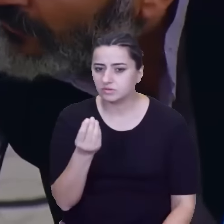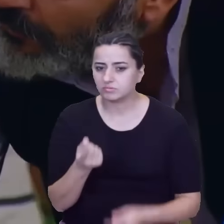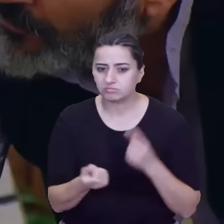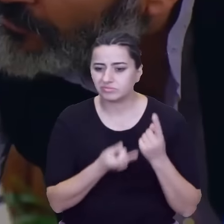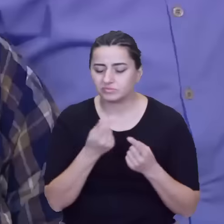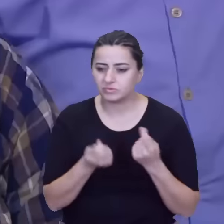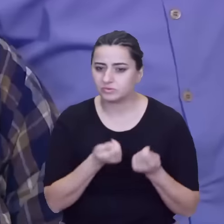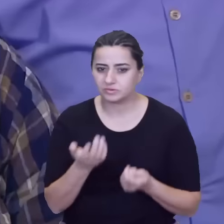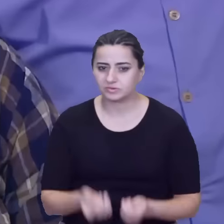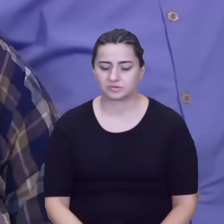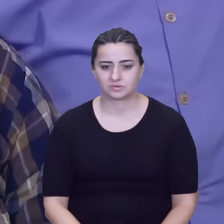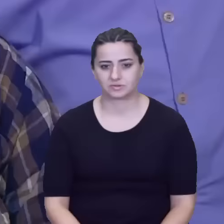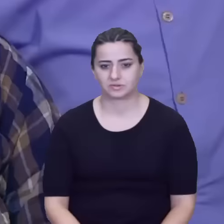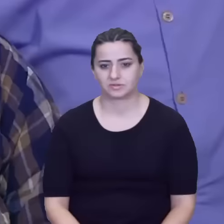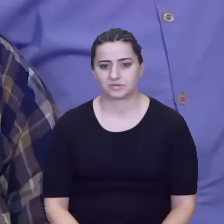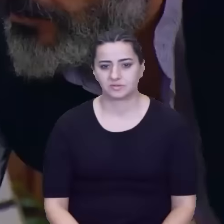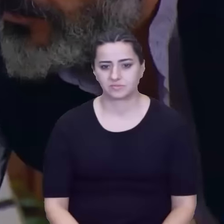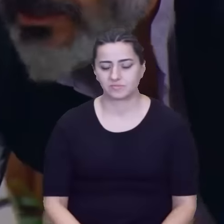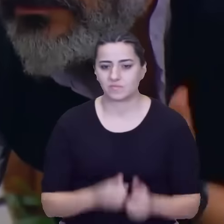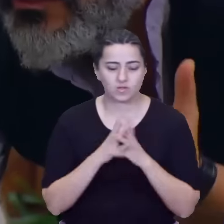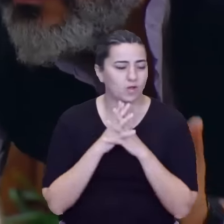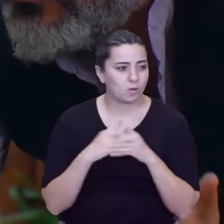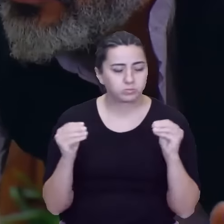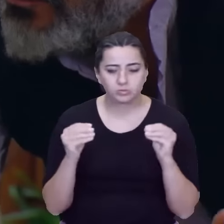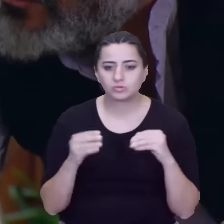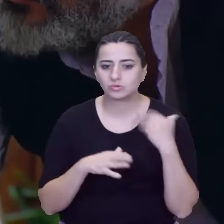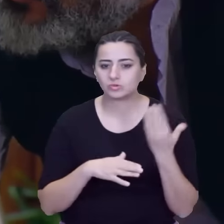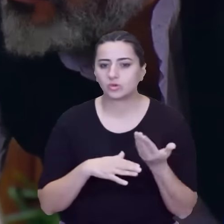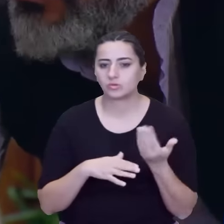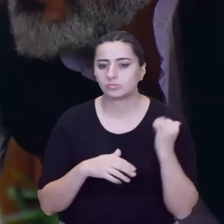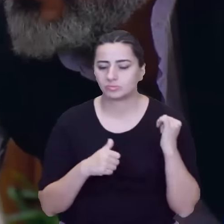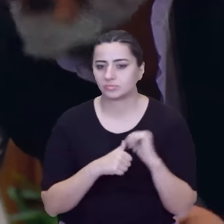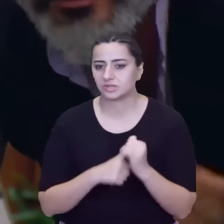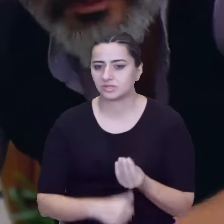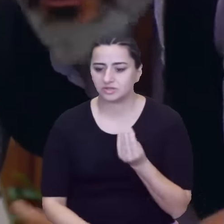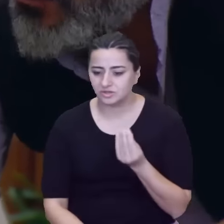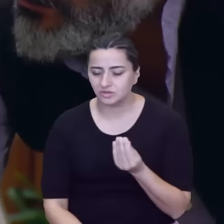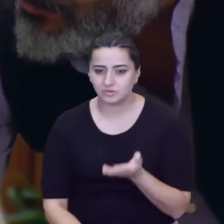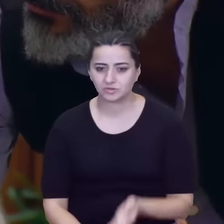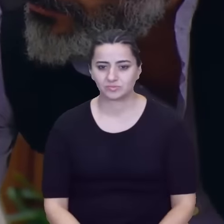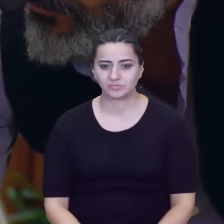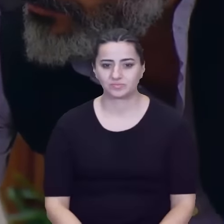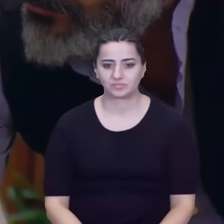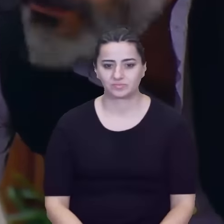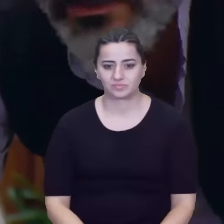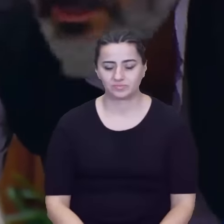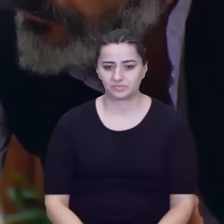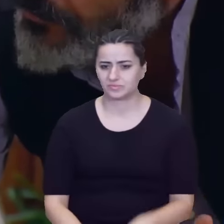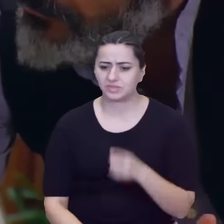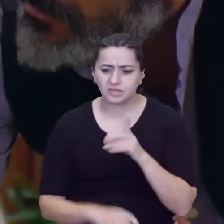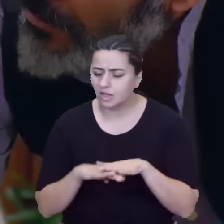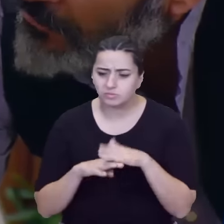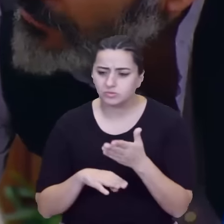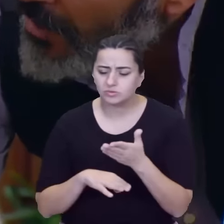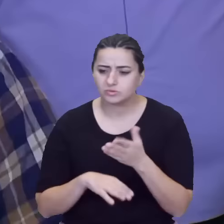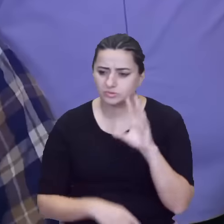kuntin işlerle uğraşıyorsun. Allah Allah. Ortadan zart diye kayboluyorsun, arazi oluyorsun. Zort diye geliyorsun. Yani sen ne yapıyorsun